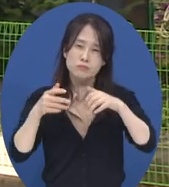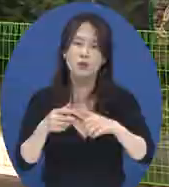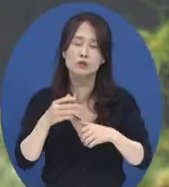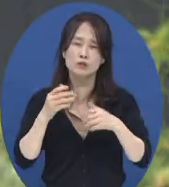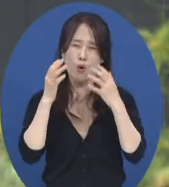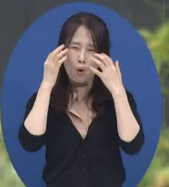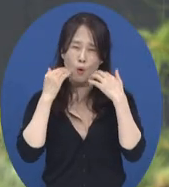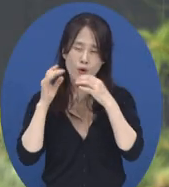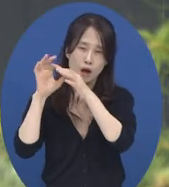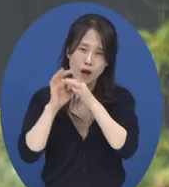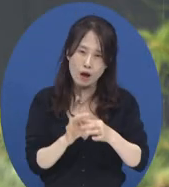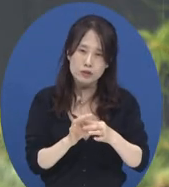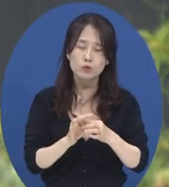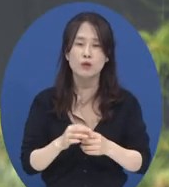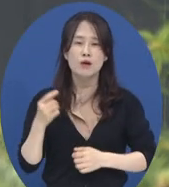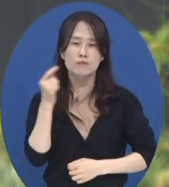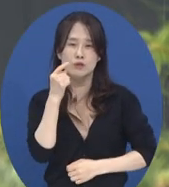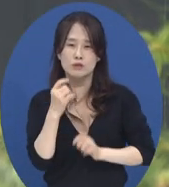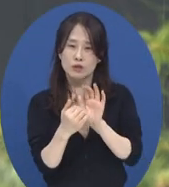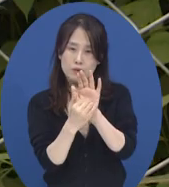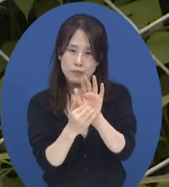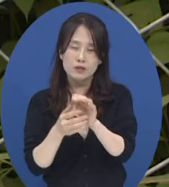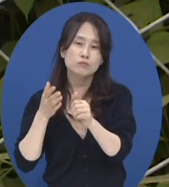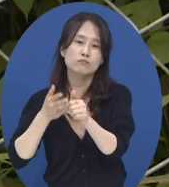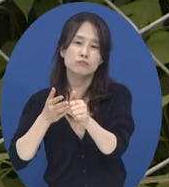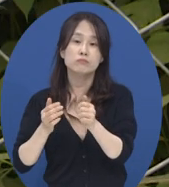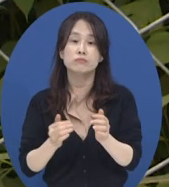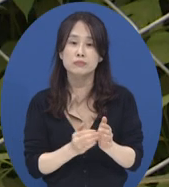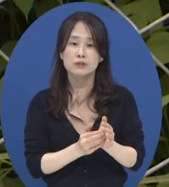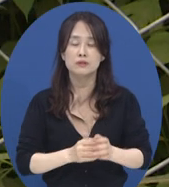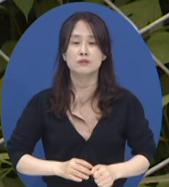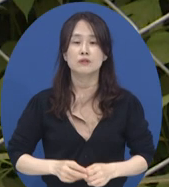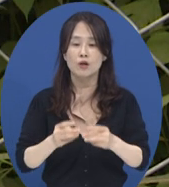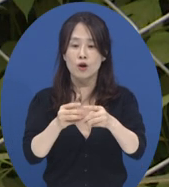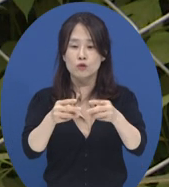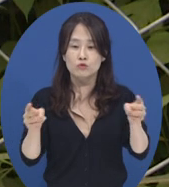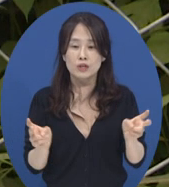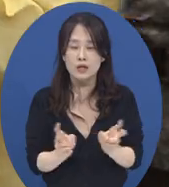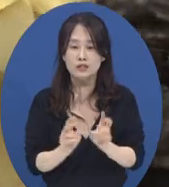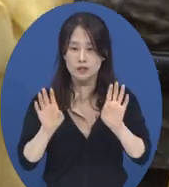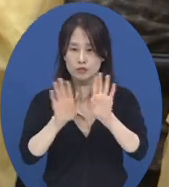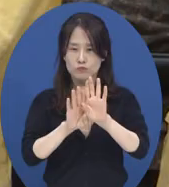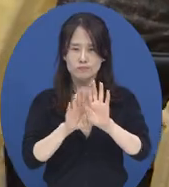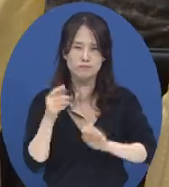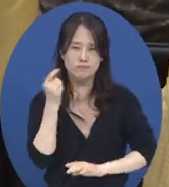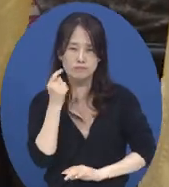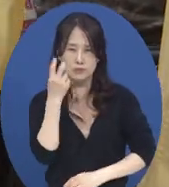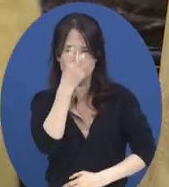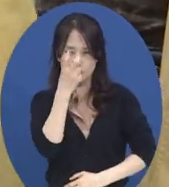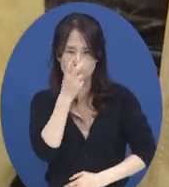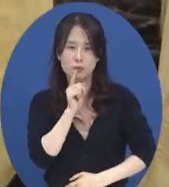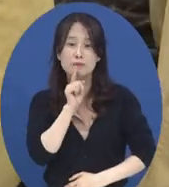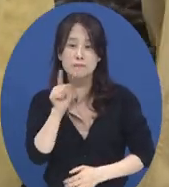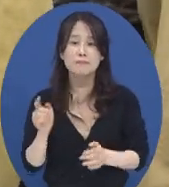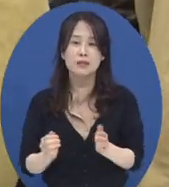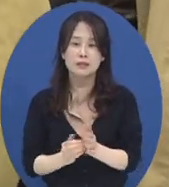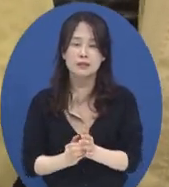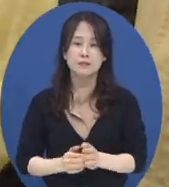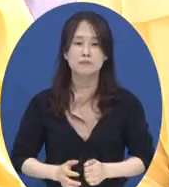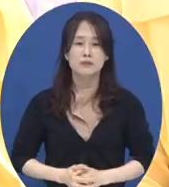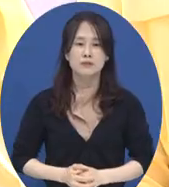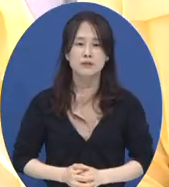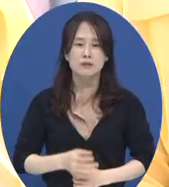이어지는 여름철 철저한 방역을 당부했습니다. 특히 광역 울타리의 출입문을 엄격히 관리해야 한다고